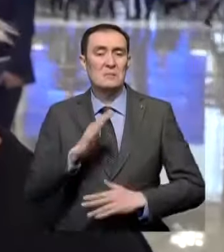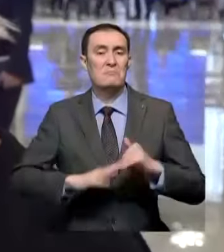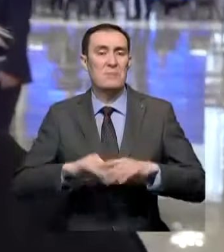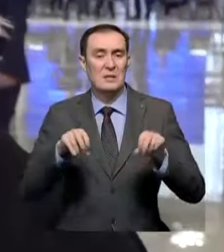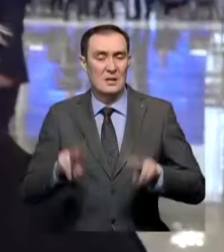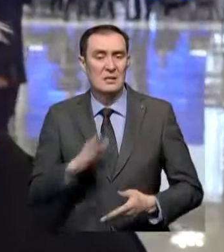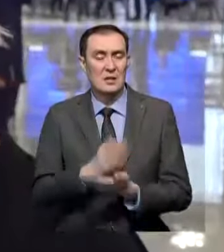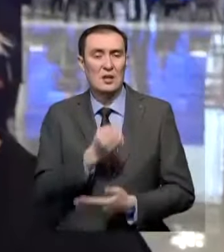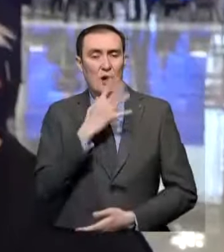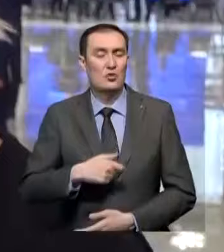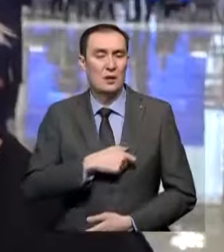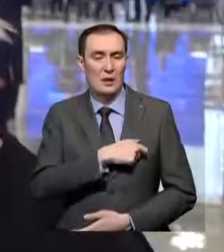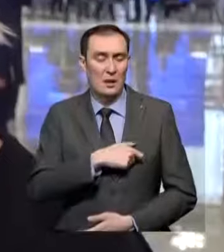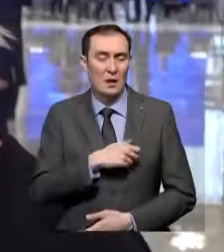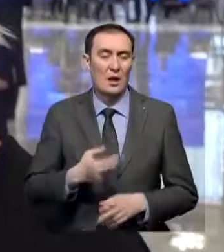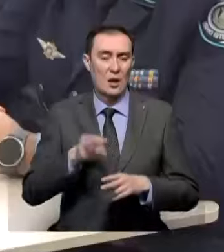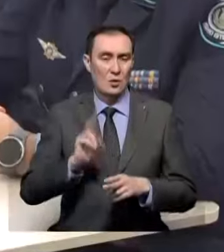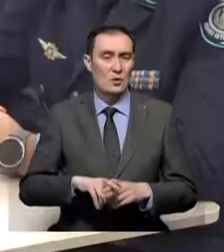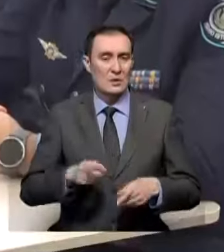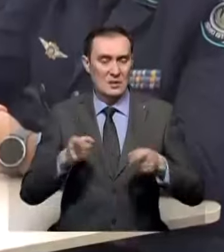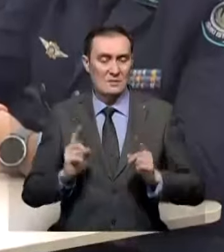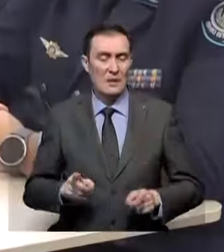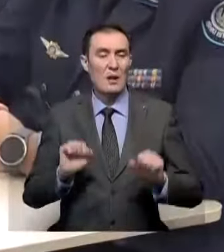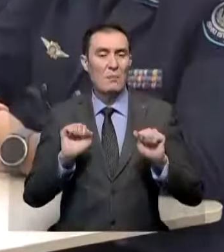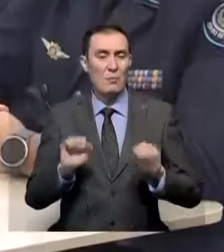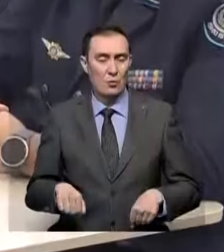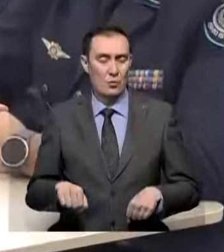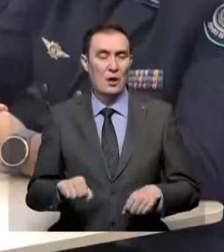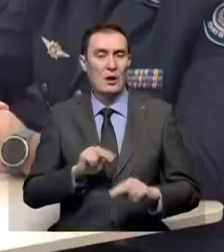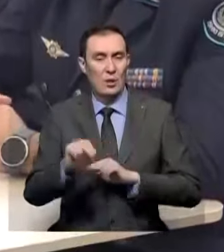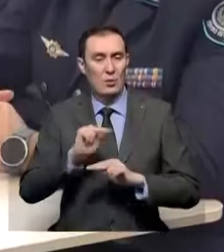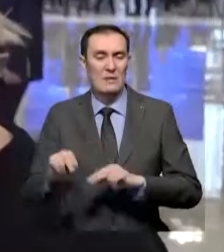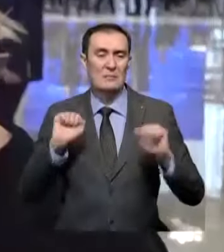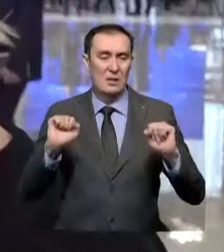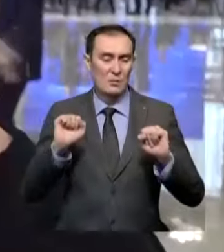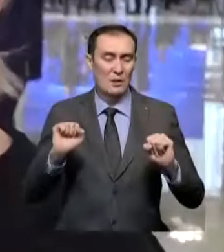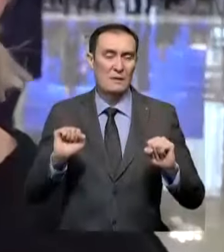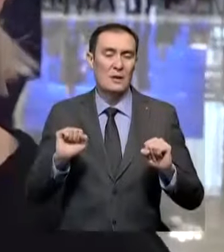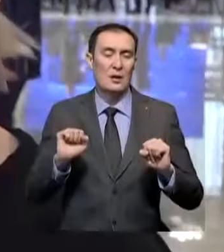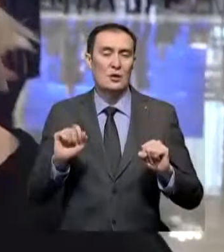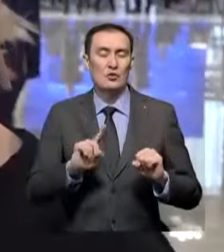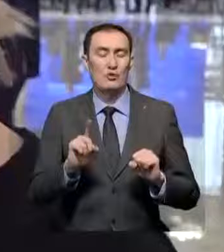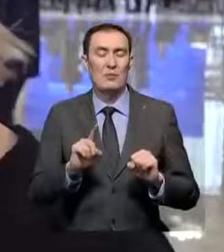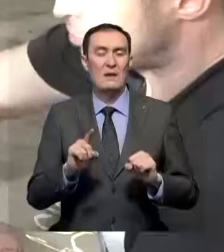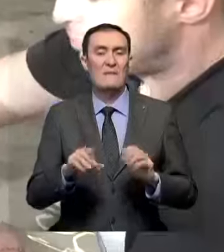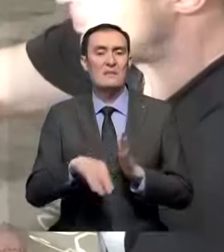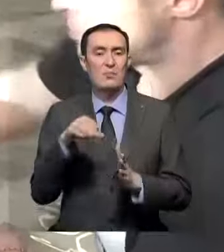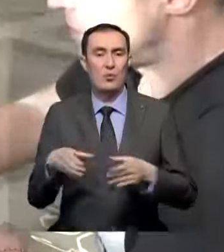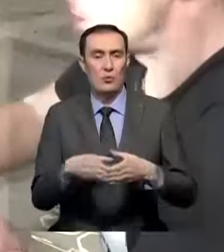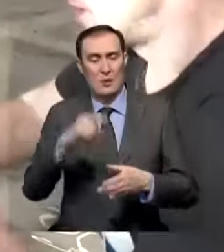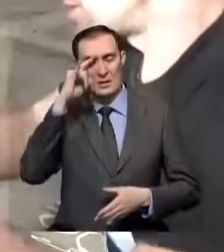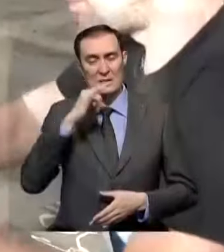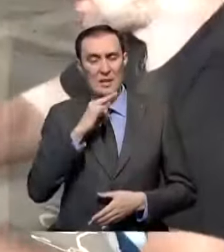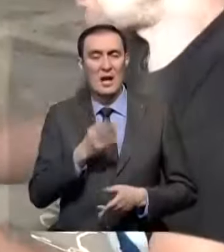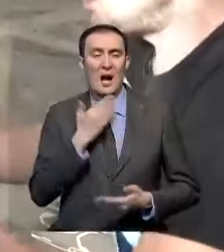нас есть хорошие тренеры, которые действительно могут готовить спортсменов, чтобы передавать их в сборную Республики Казахстан. Обращения